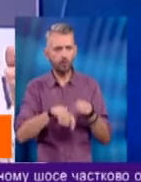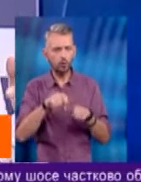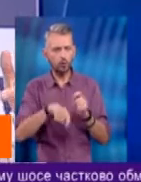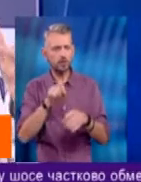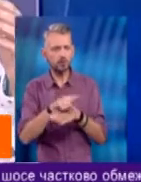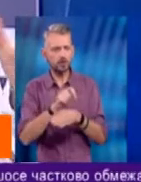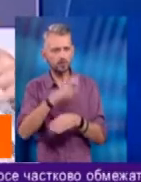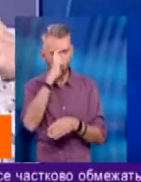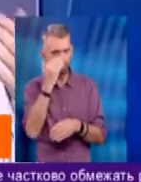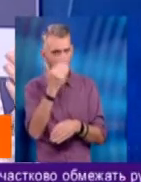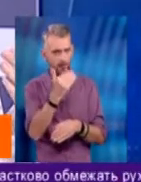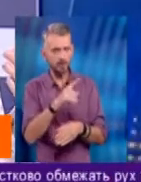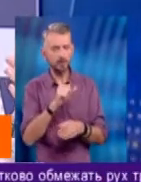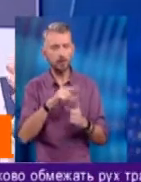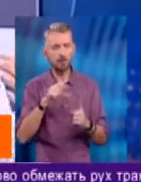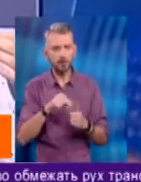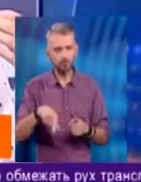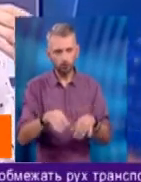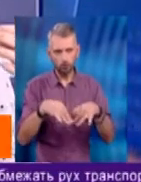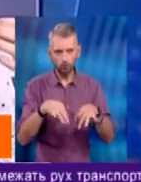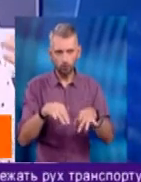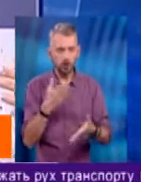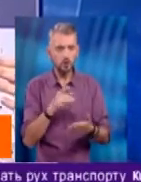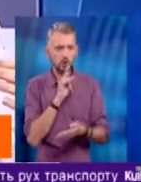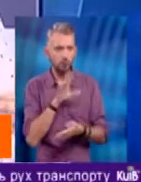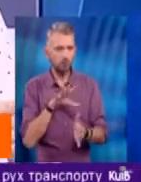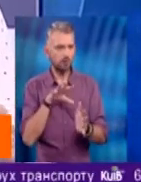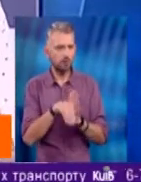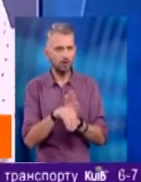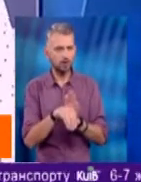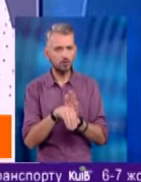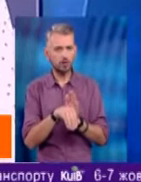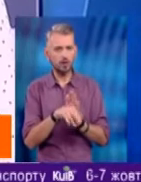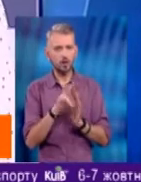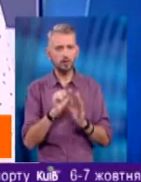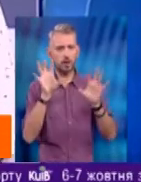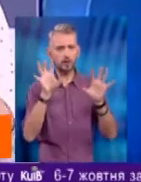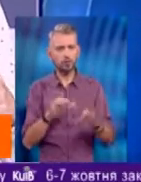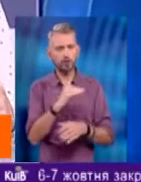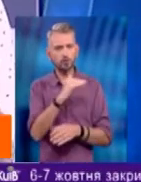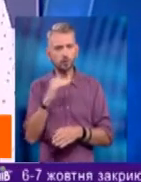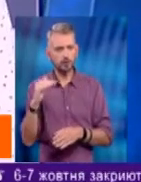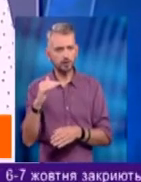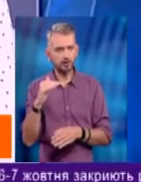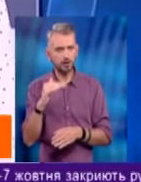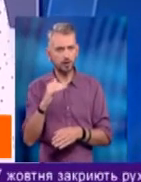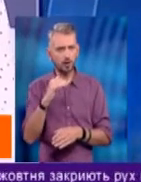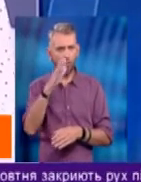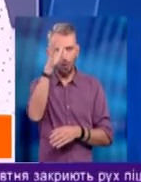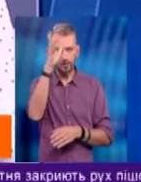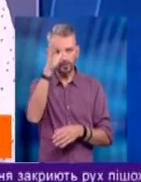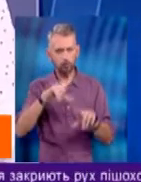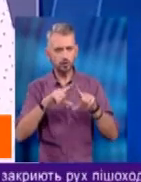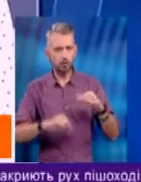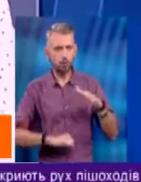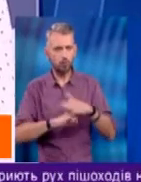функції держави за правилами дорожнього руху, і не буде введено на законодавчому рівні освіту шкільну